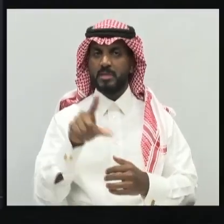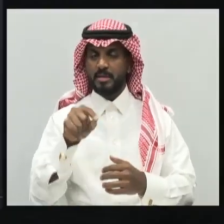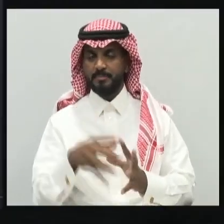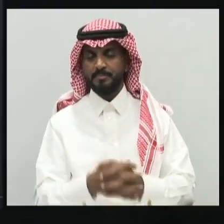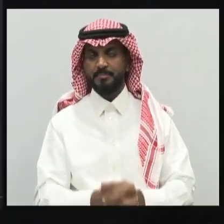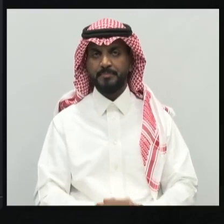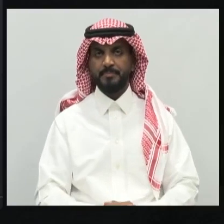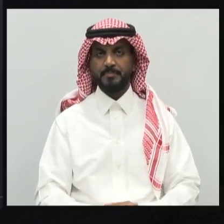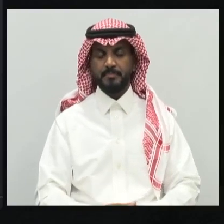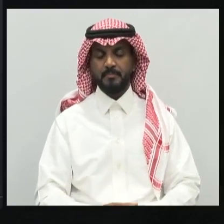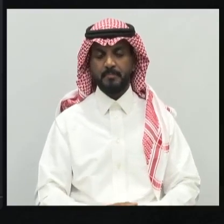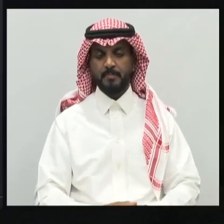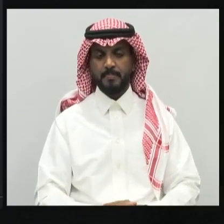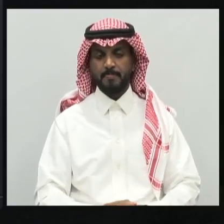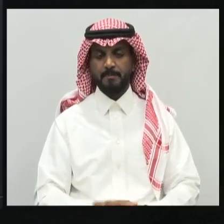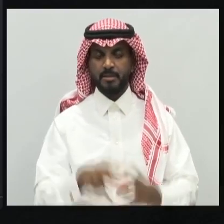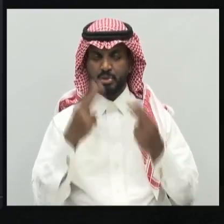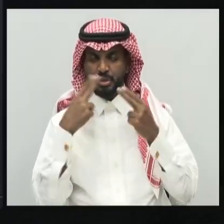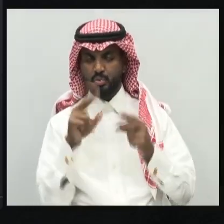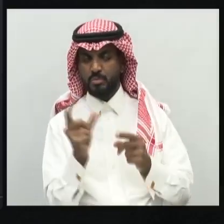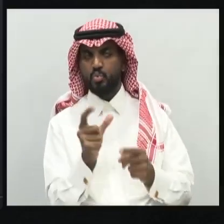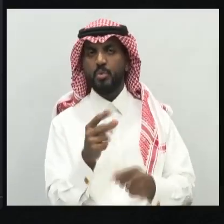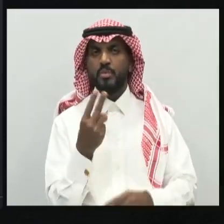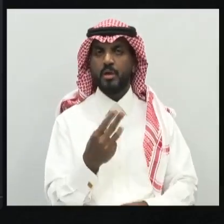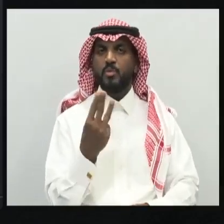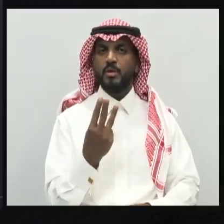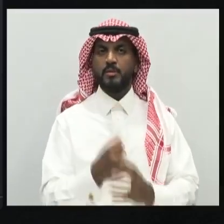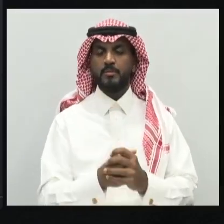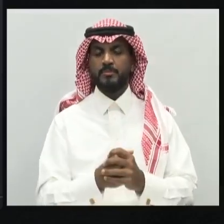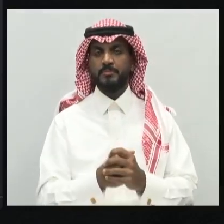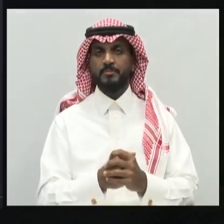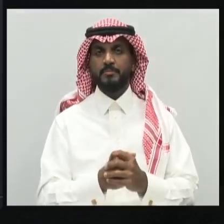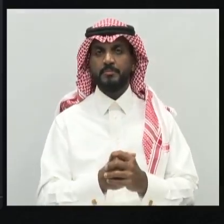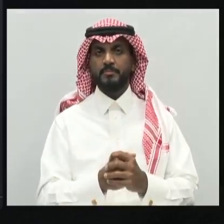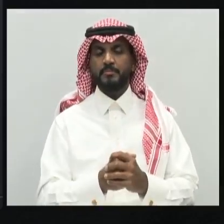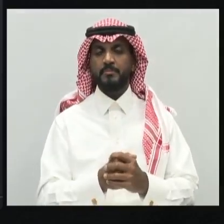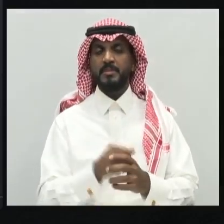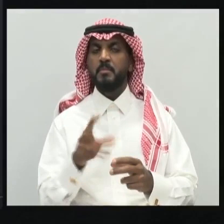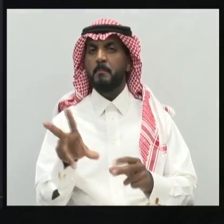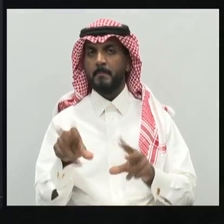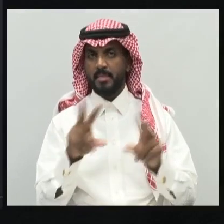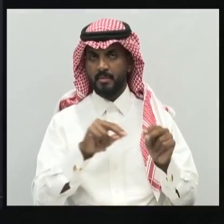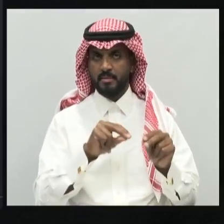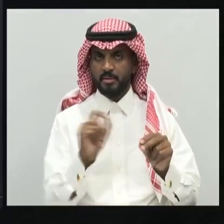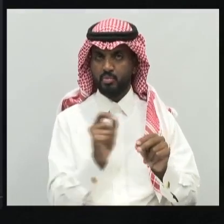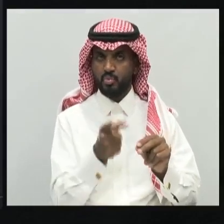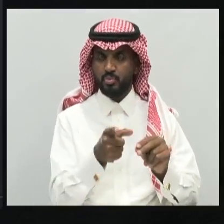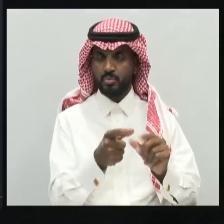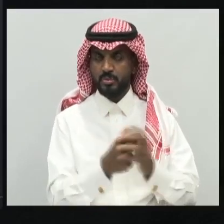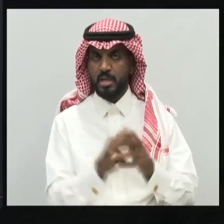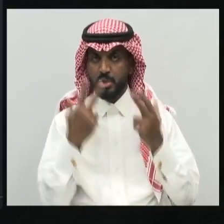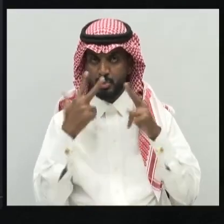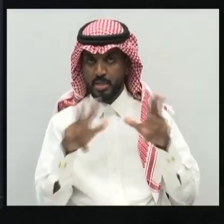صحيحه شاهد الكلمه الاولى والثانيه والثالثه اذا كانت مطابقه لما تشاهدونه